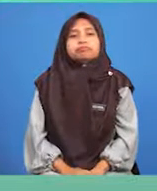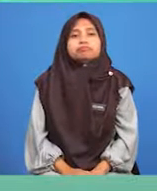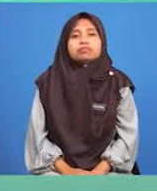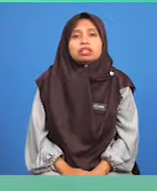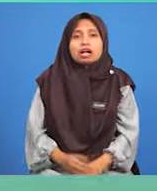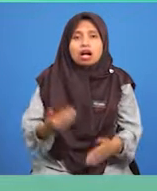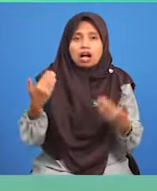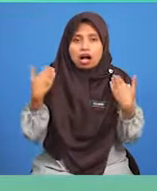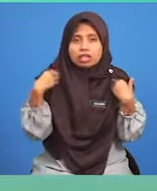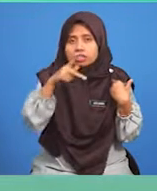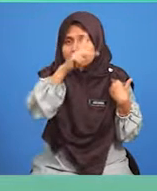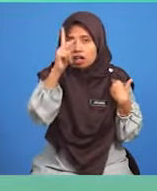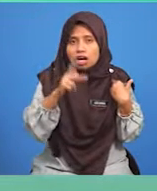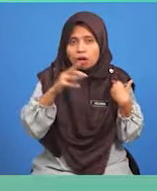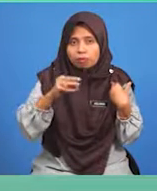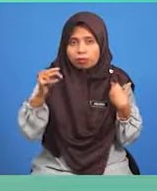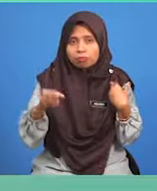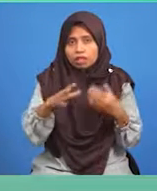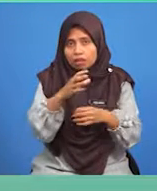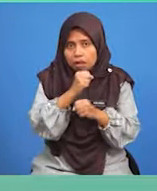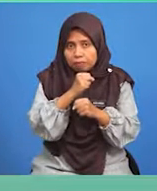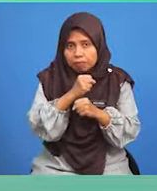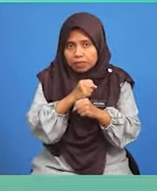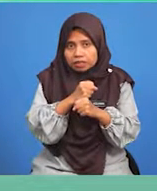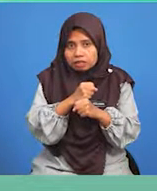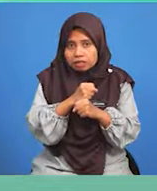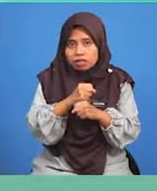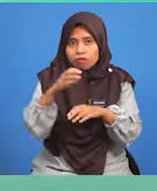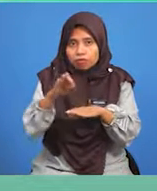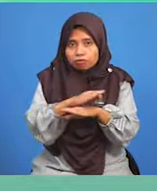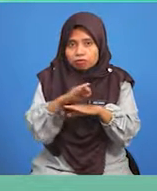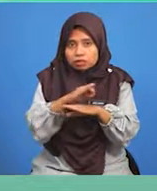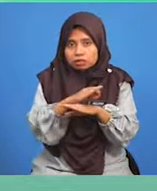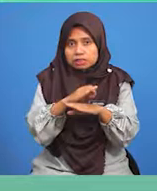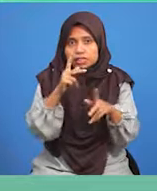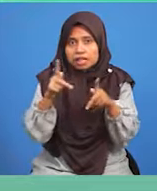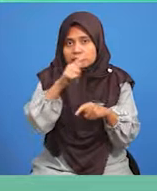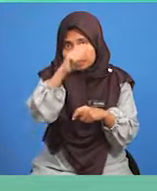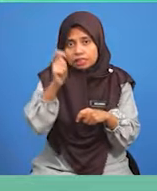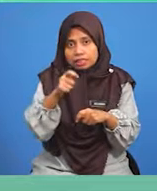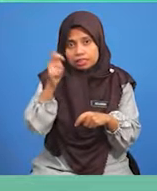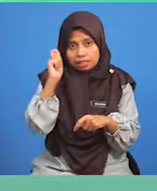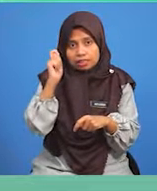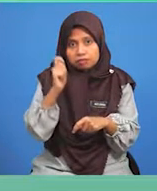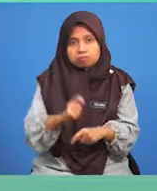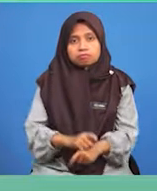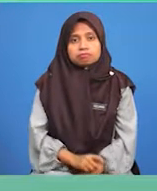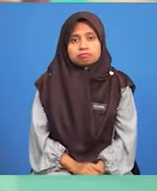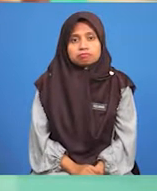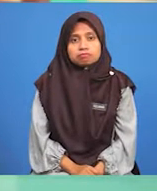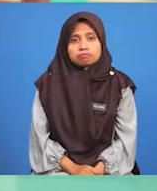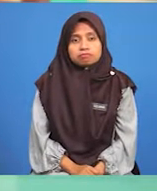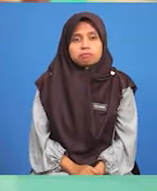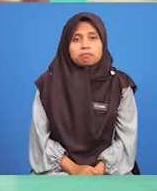Hai adakah murid-murid dapat menyatakan fungsi kata tanya yang Cikgu menyatakan tadi